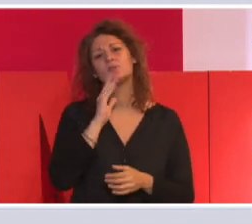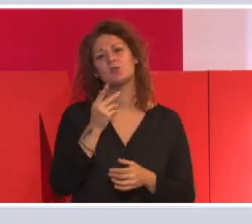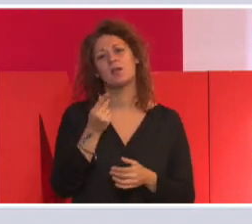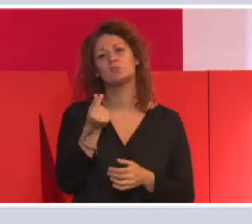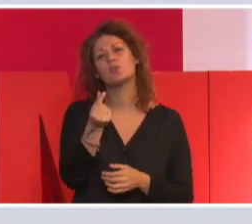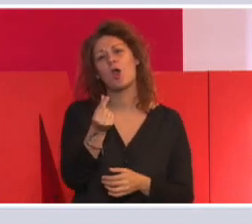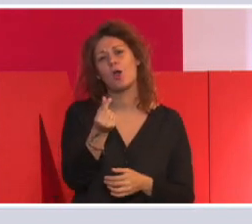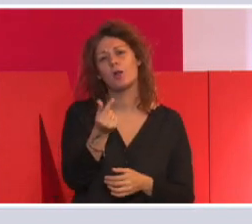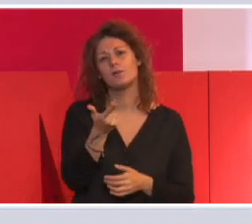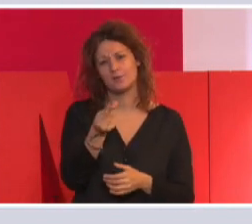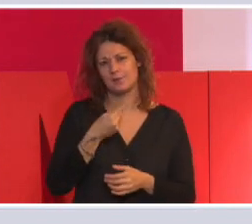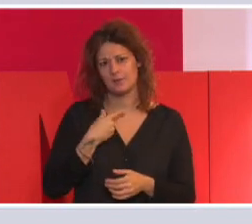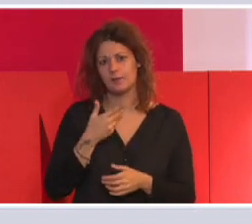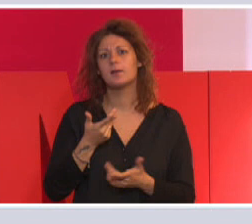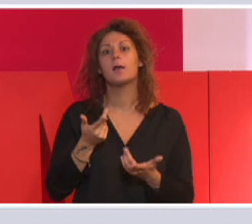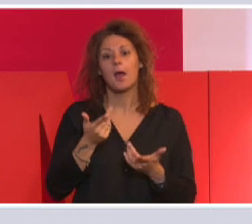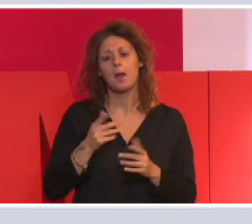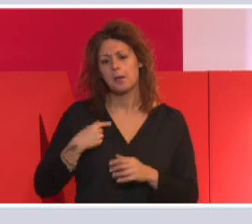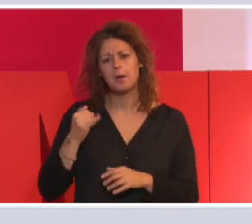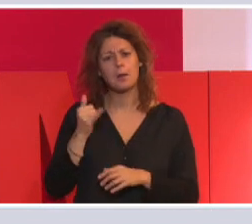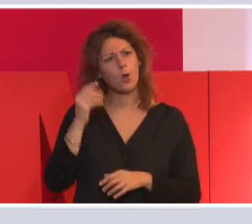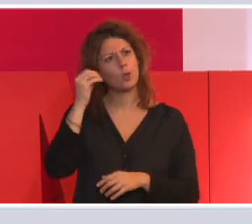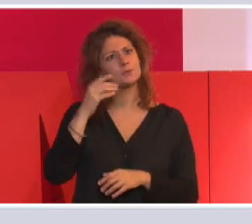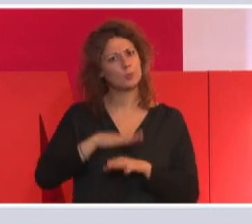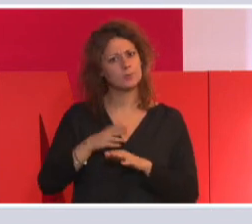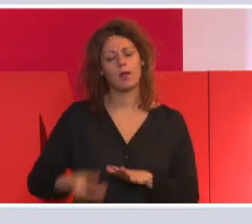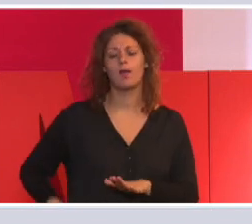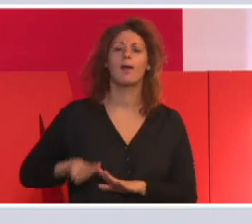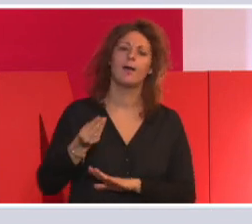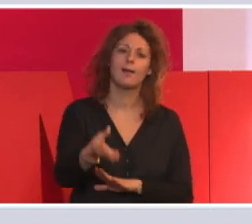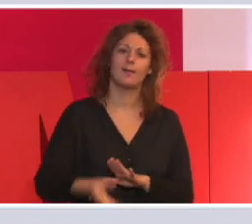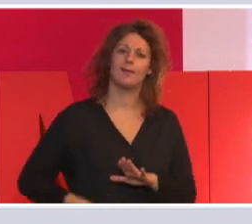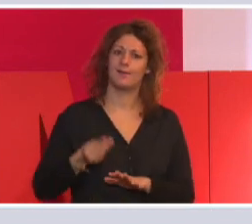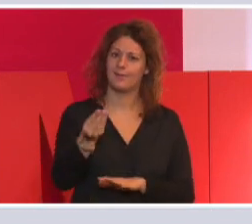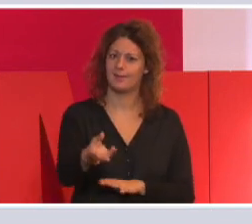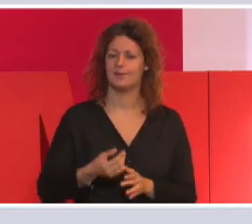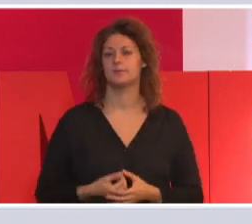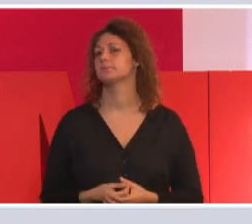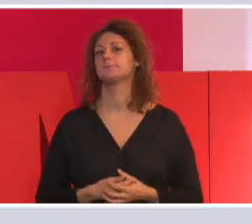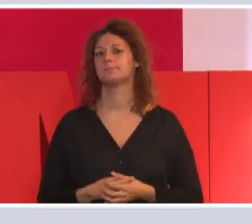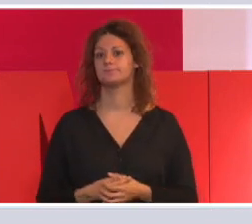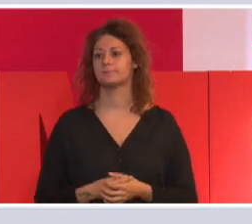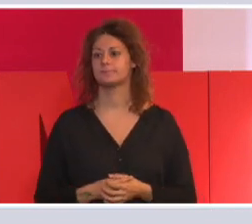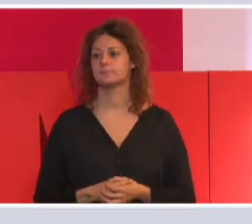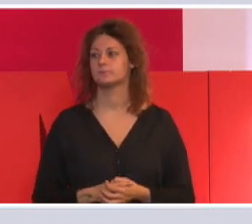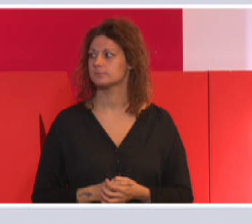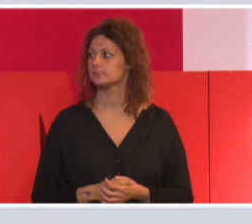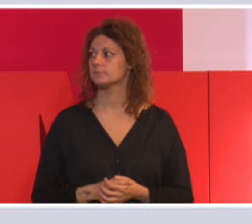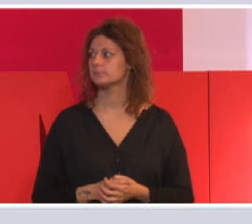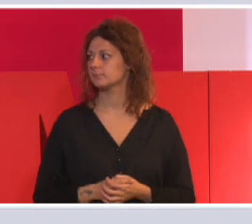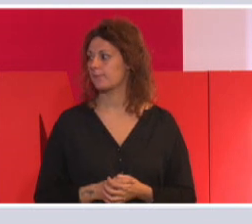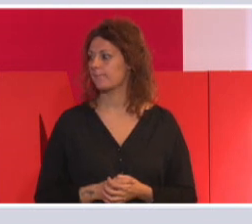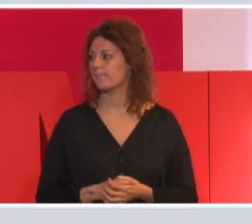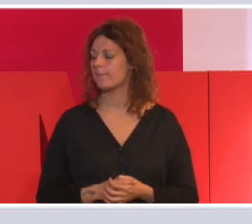sito cina in realtà addosso perché 67 così ben disposti nei dilemmi morali sono dei giochi